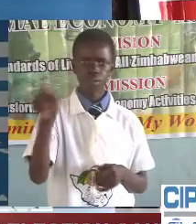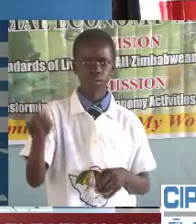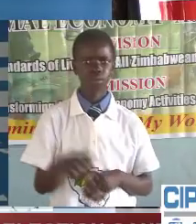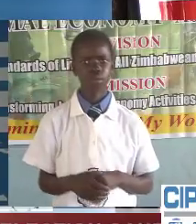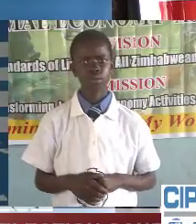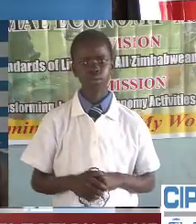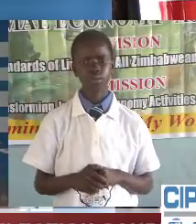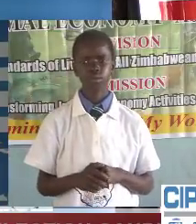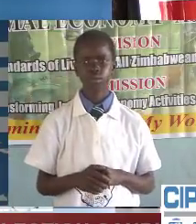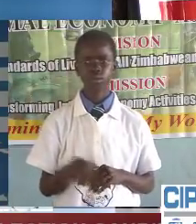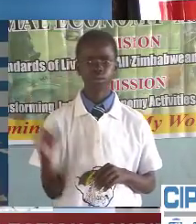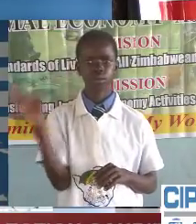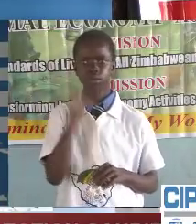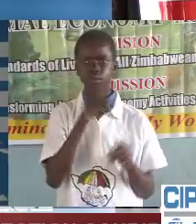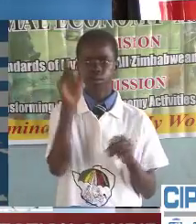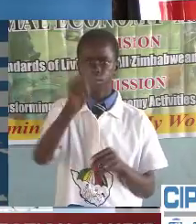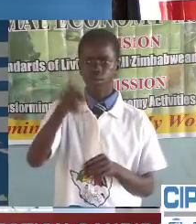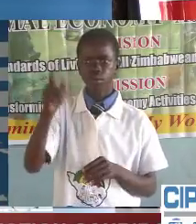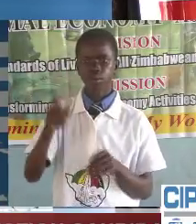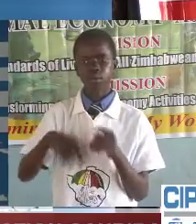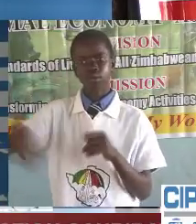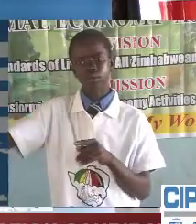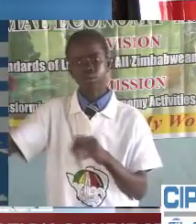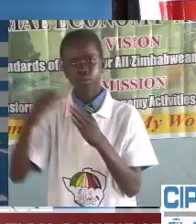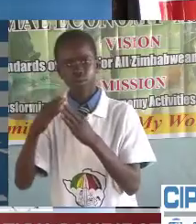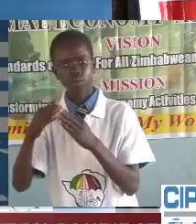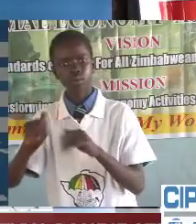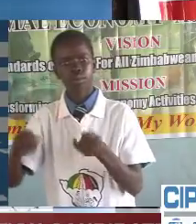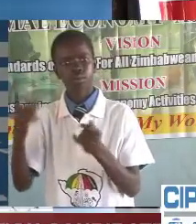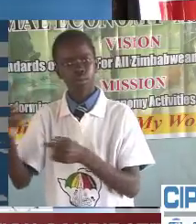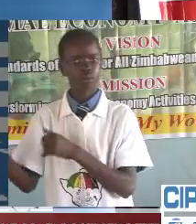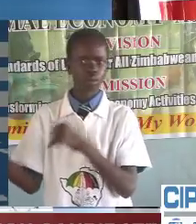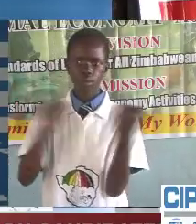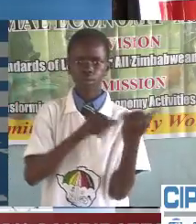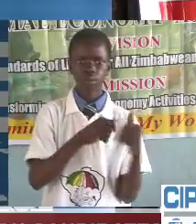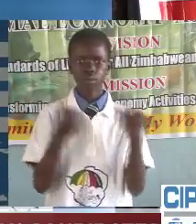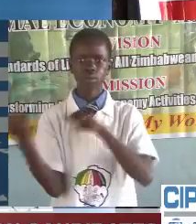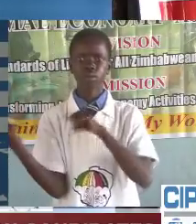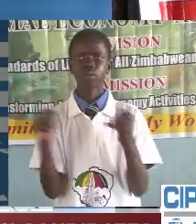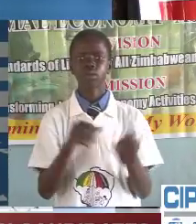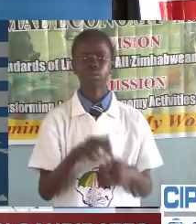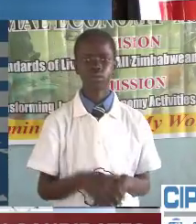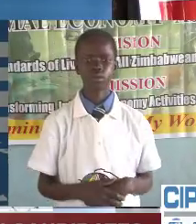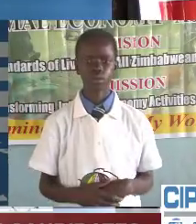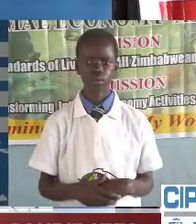kucouncil, toenda nazvo todzoka nazvo towana masolutions tiri pamwe chete.